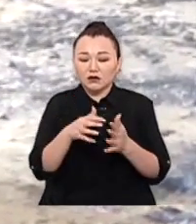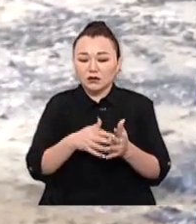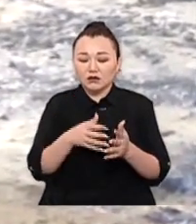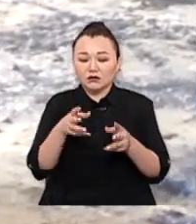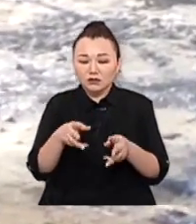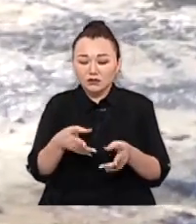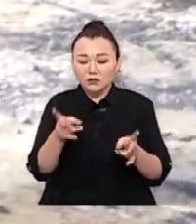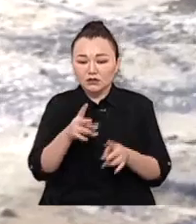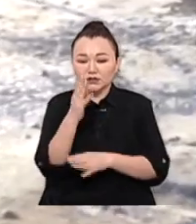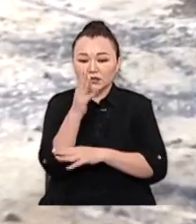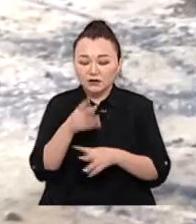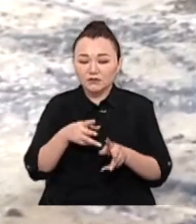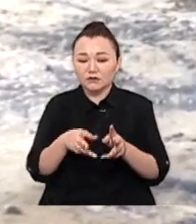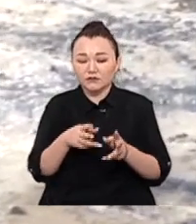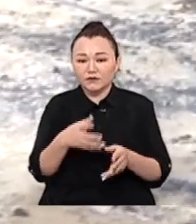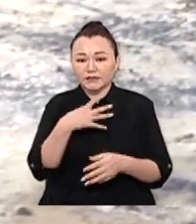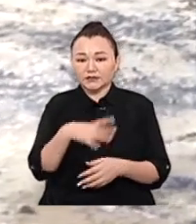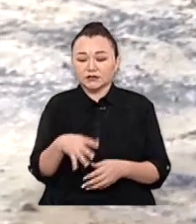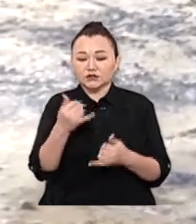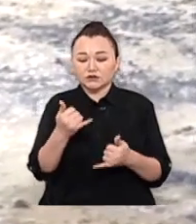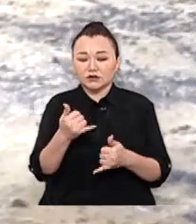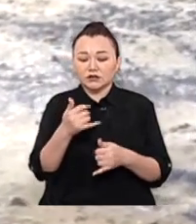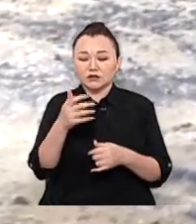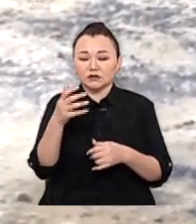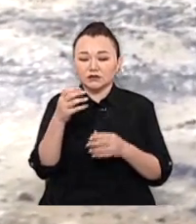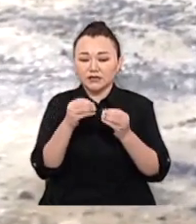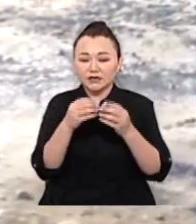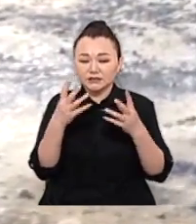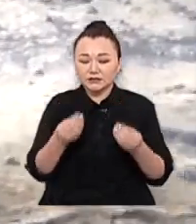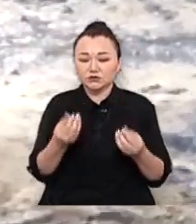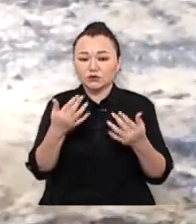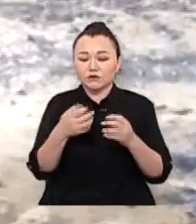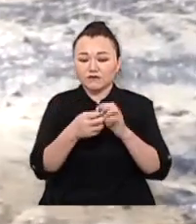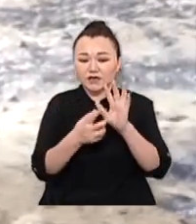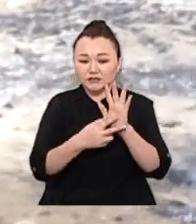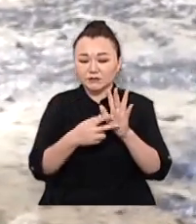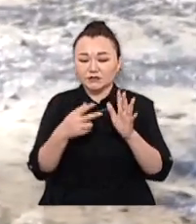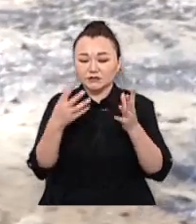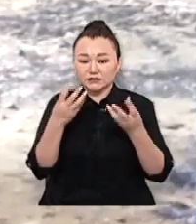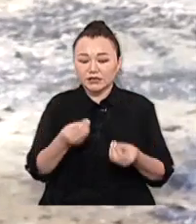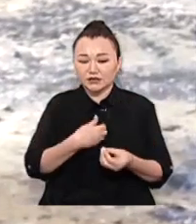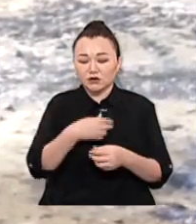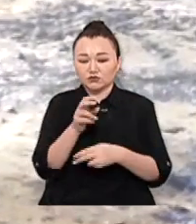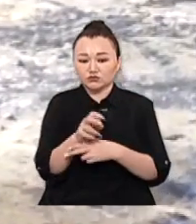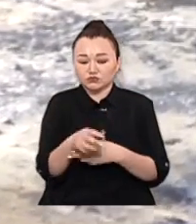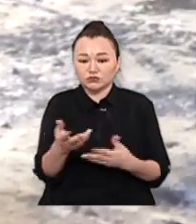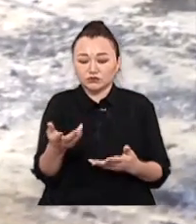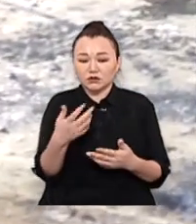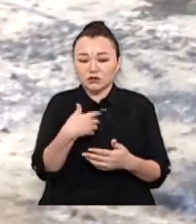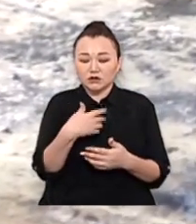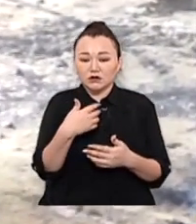жағып ағашпен отырмыз қазір. Мына қазір тұрған 10 күн, бүгін қанша 18 ма, 8 күн болып жүргеніме. Енді